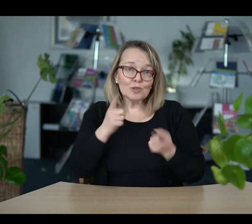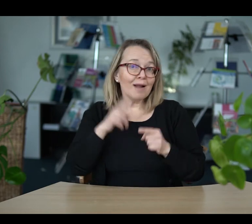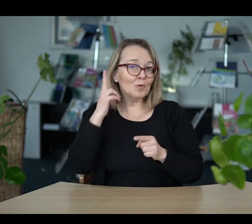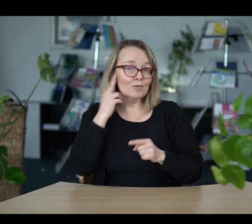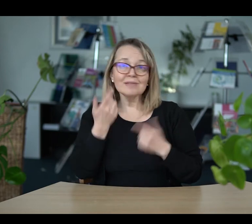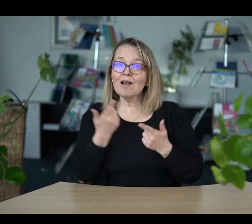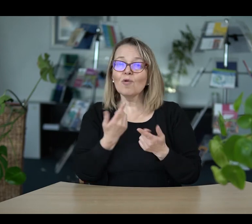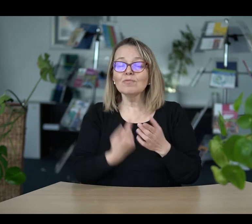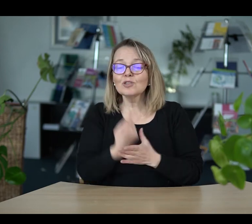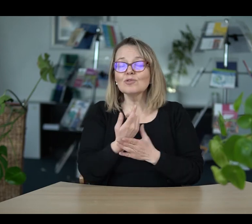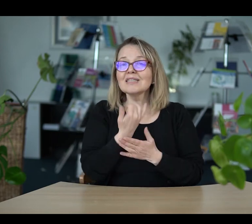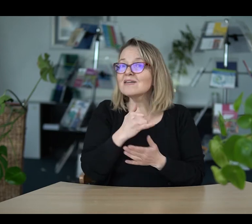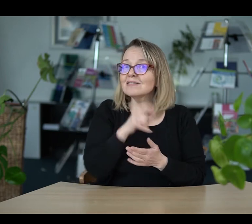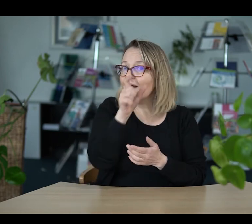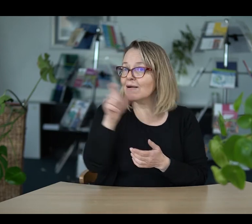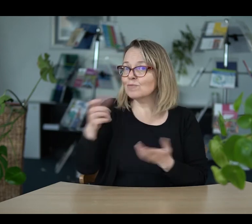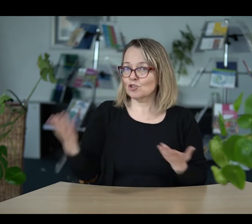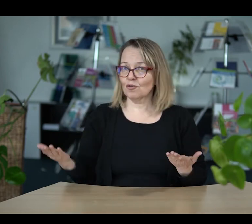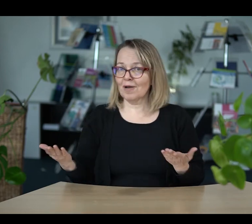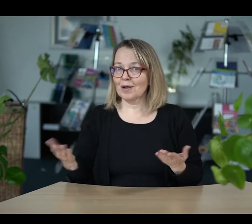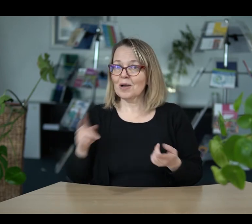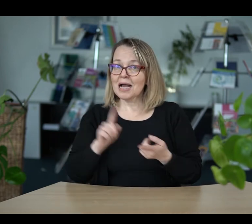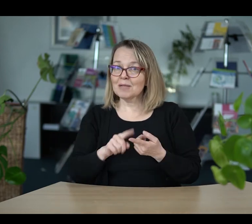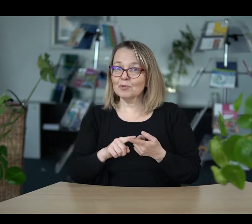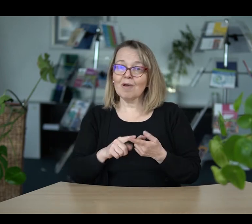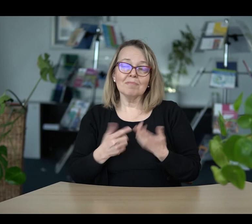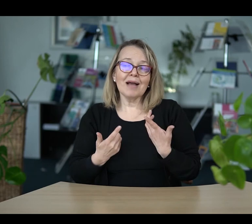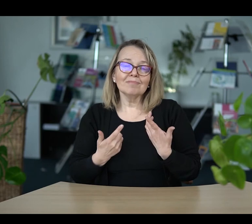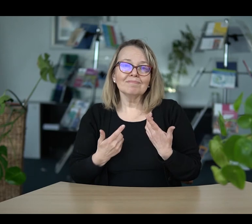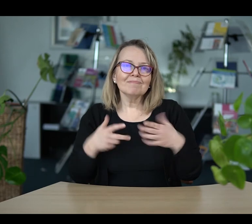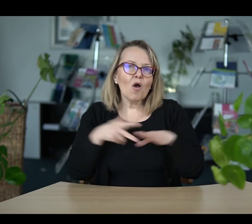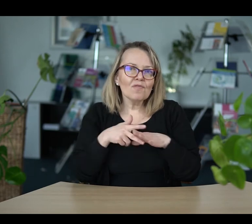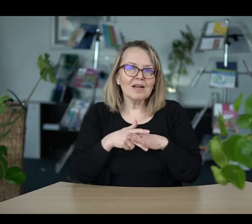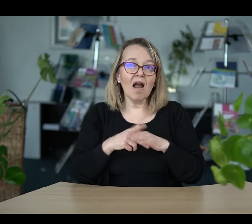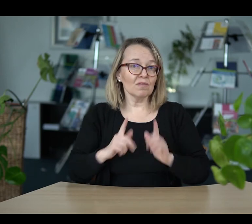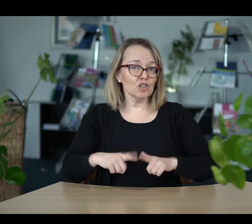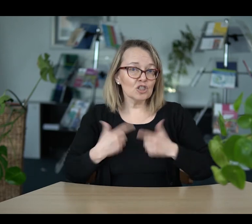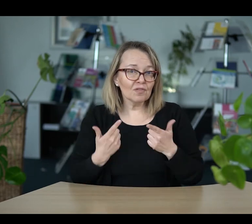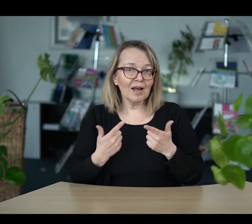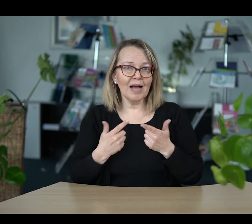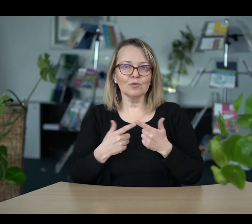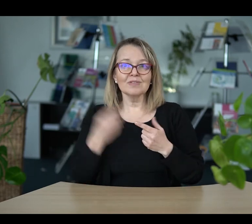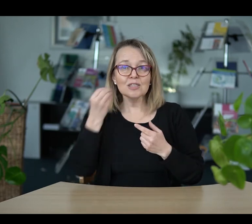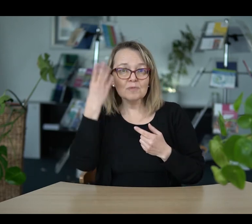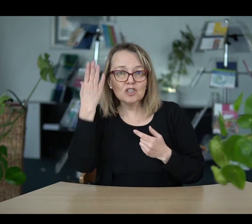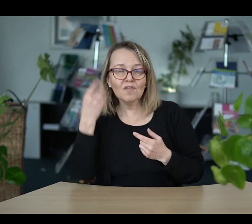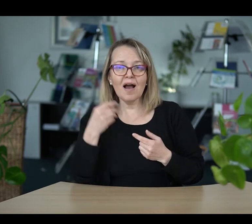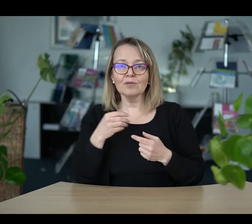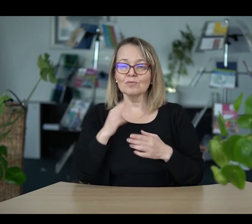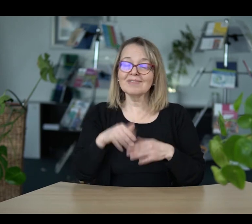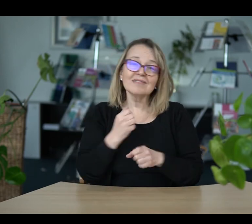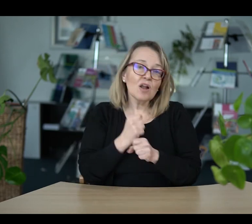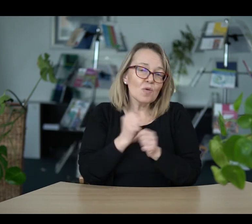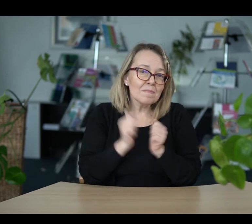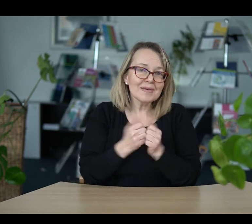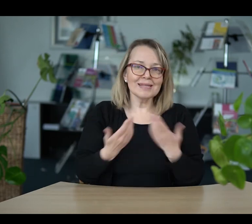tako. Naglušnost ali gluhota se lahko zgodi vsakemu človeku in potem mora s